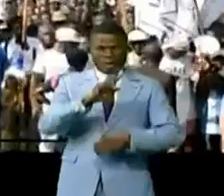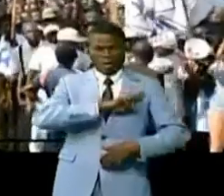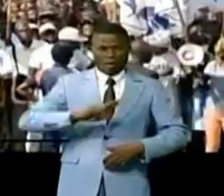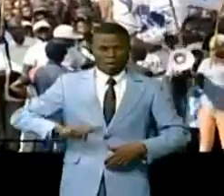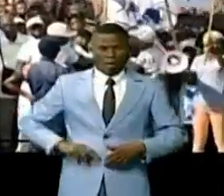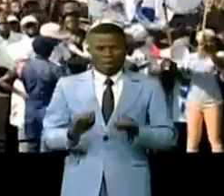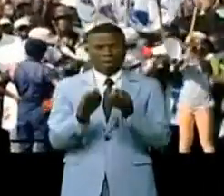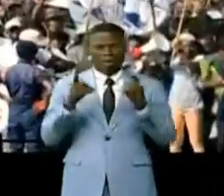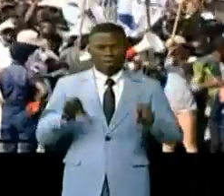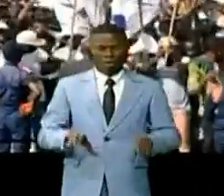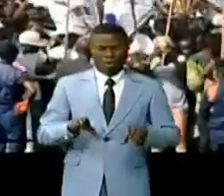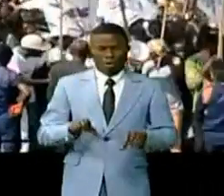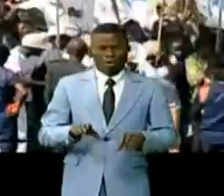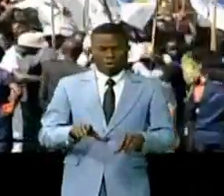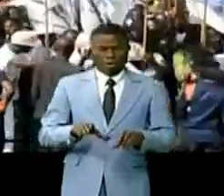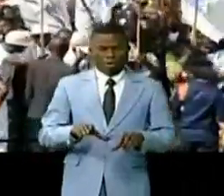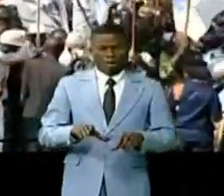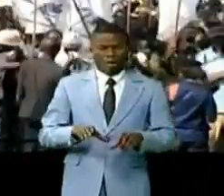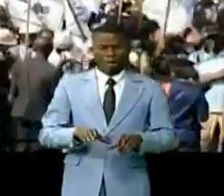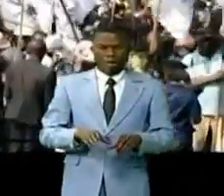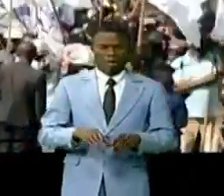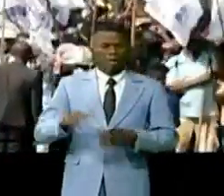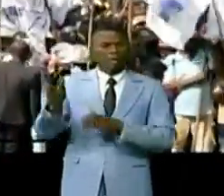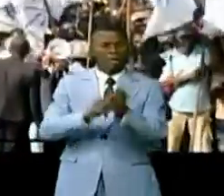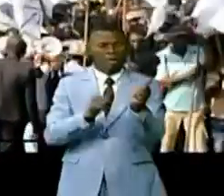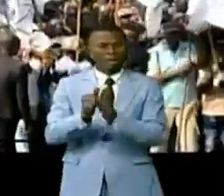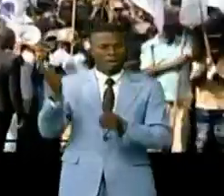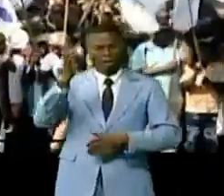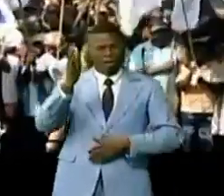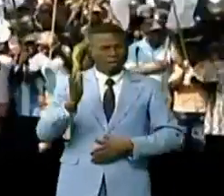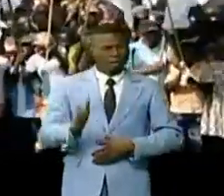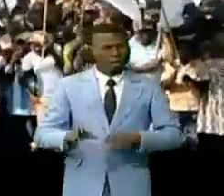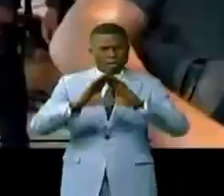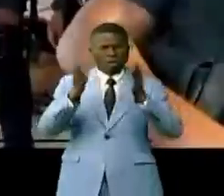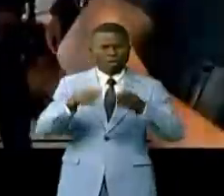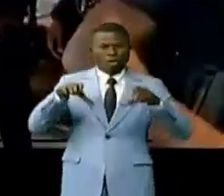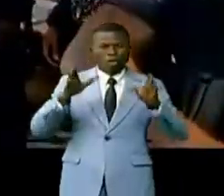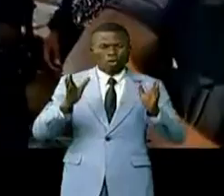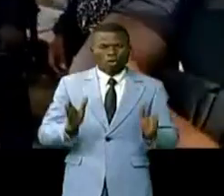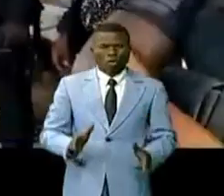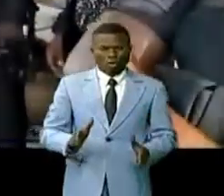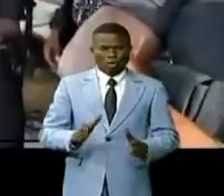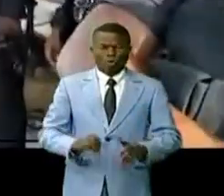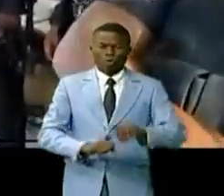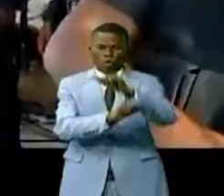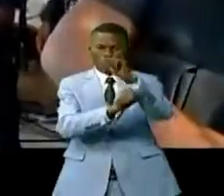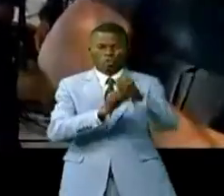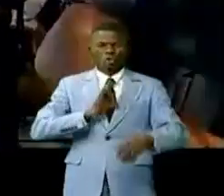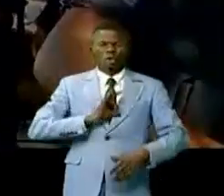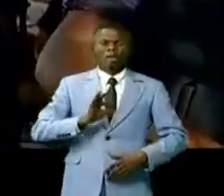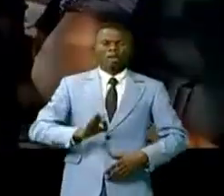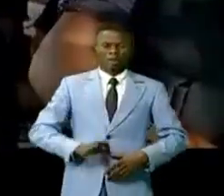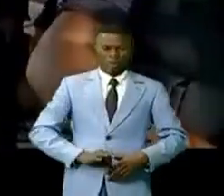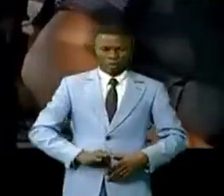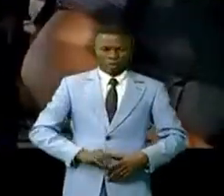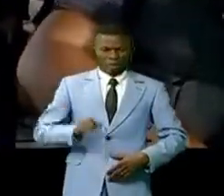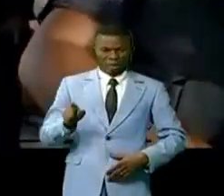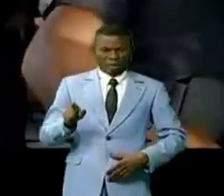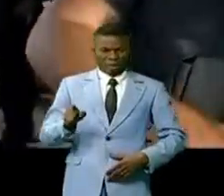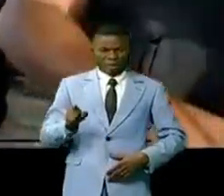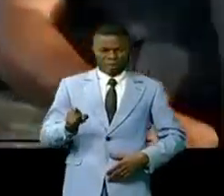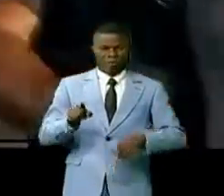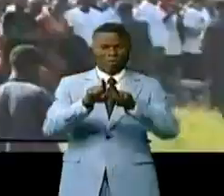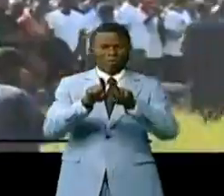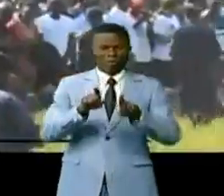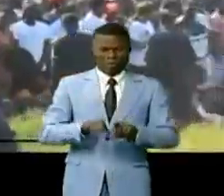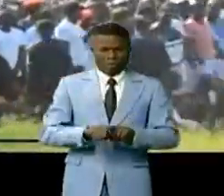démocratique du Congo ne sera jamais déstabilisée et que tous les Congolais, derrière les garants de la nation, Félix Antoine Tshisekedi